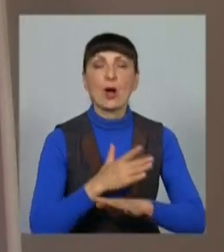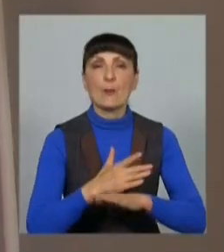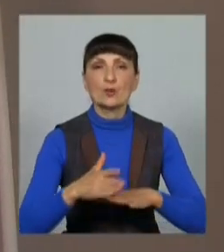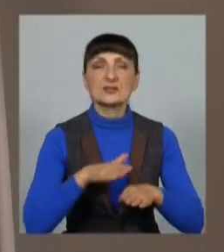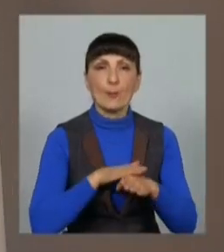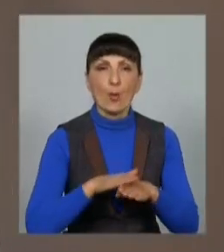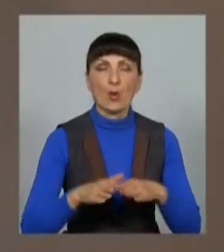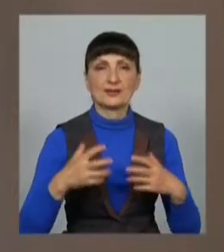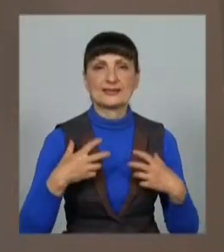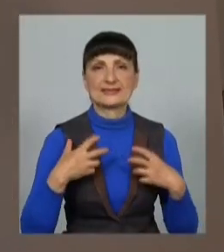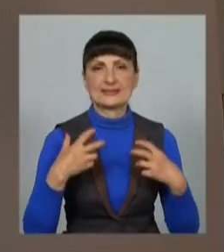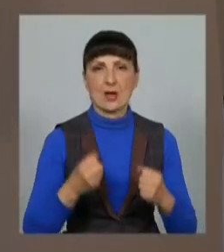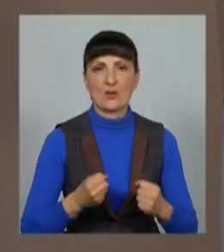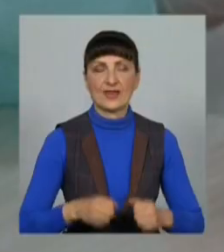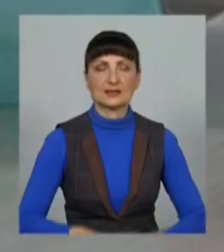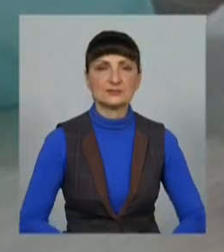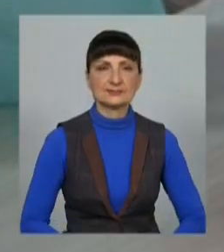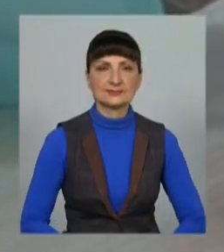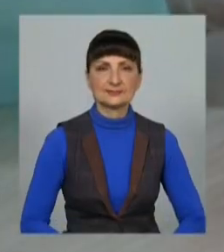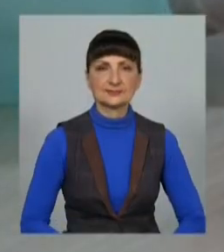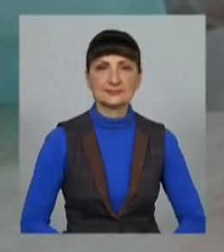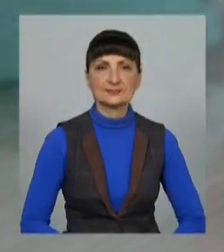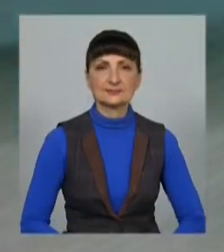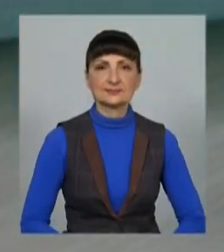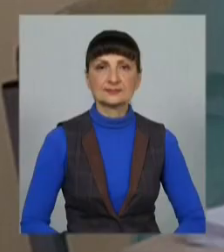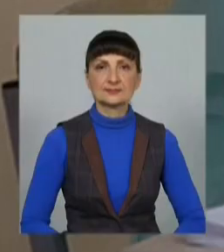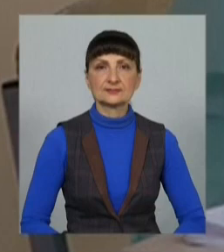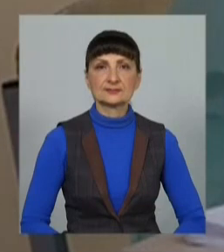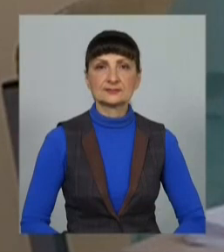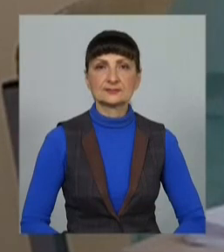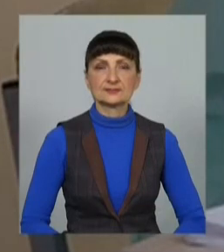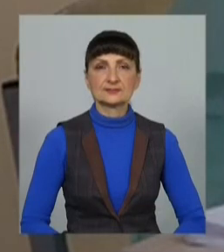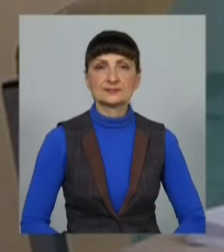полной нормализации состояния здоровья. Айдана Нураш, Айолым Кульжигыт, телеканал Алматы.